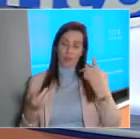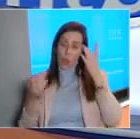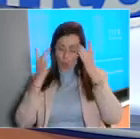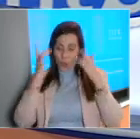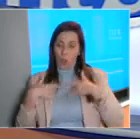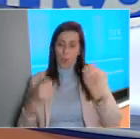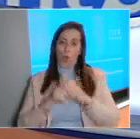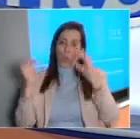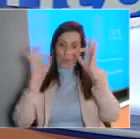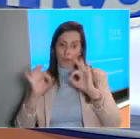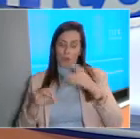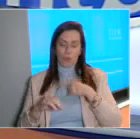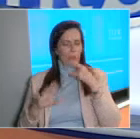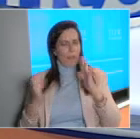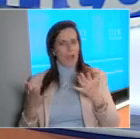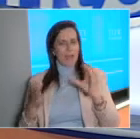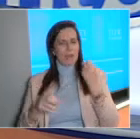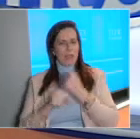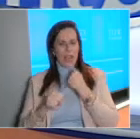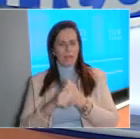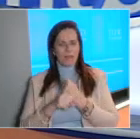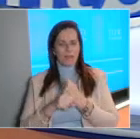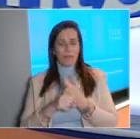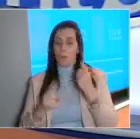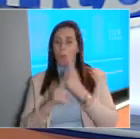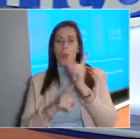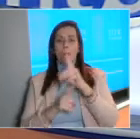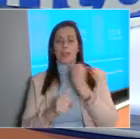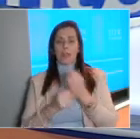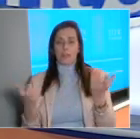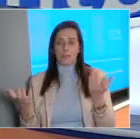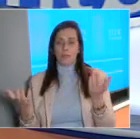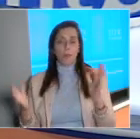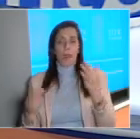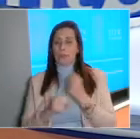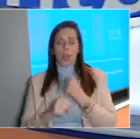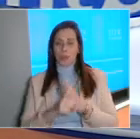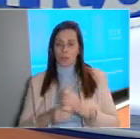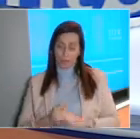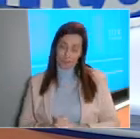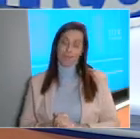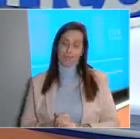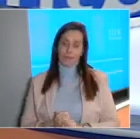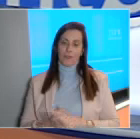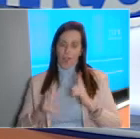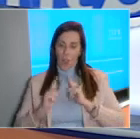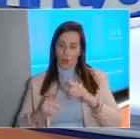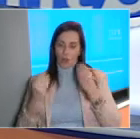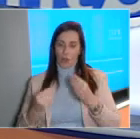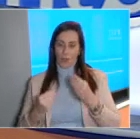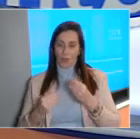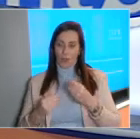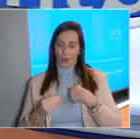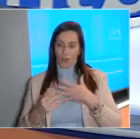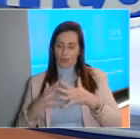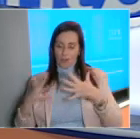דואגים למה לא עושים כלום, ואני אומר, רגע, אם הם יעשו, מול מי הם יעשו? מה הם יעשו? כן. חכו רגע, זה טוב שאנחנו עוד